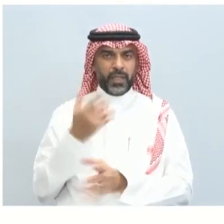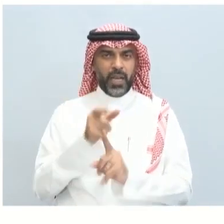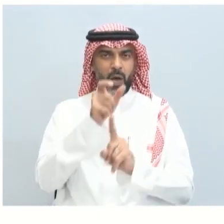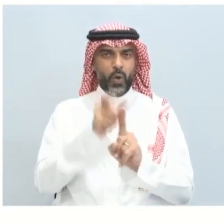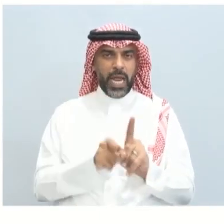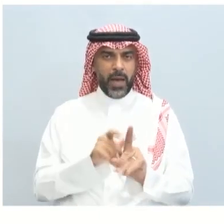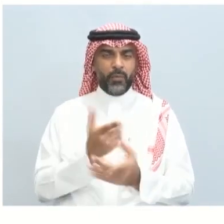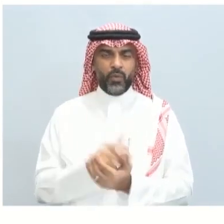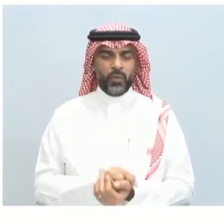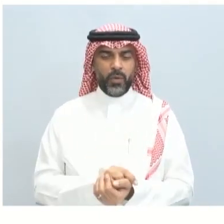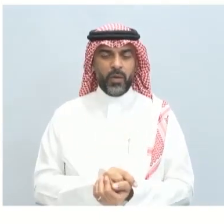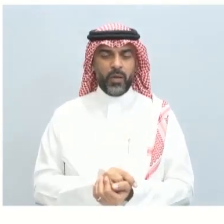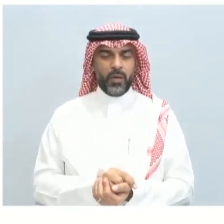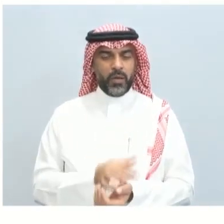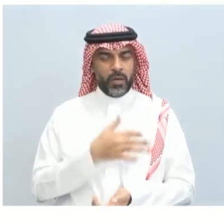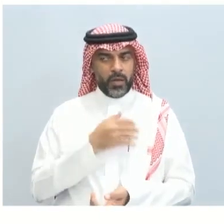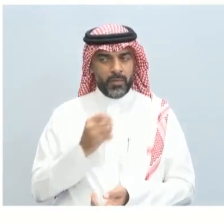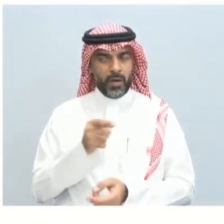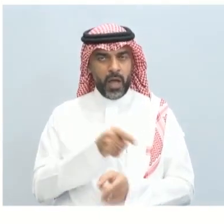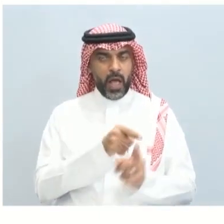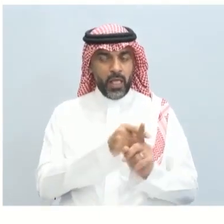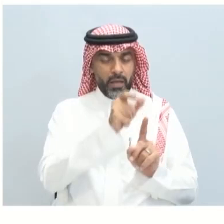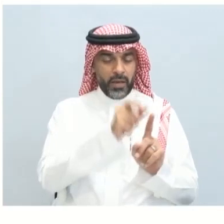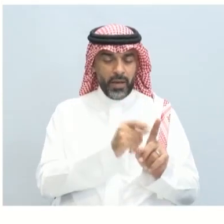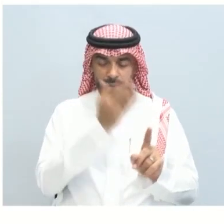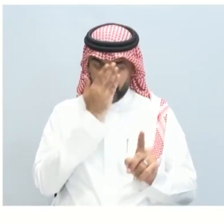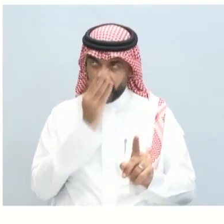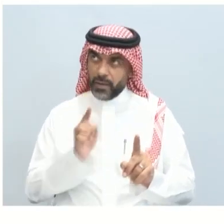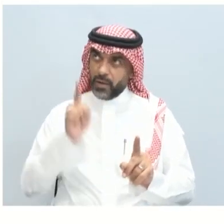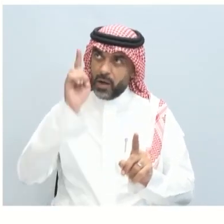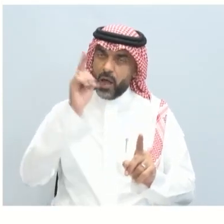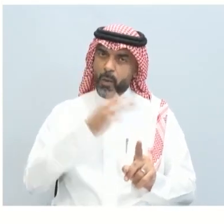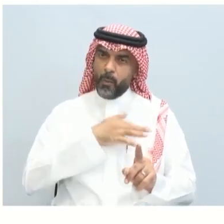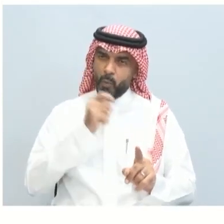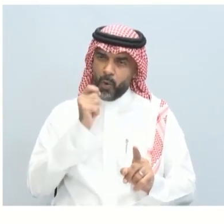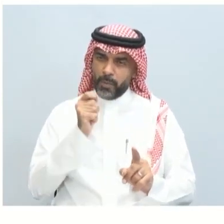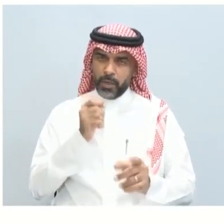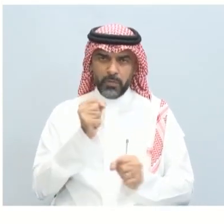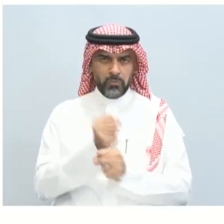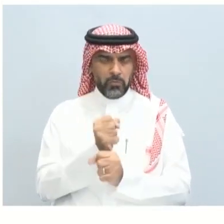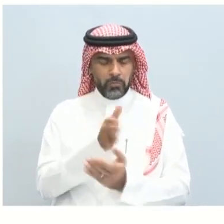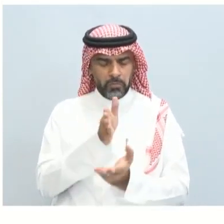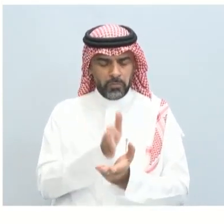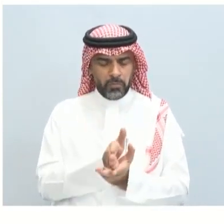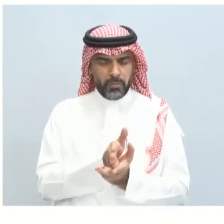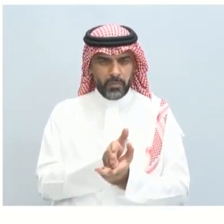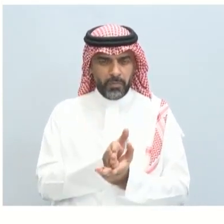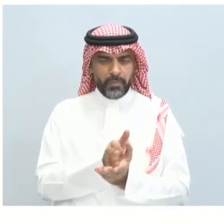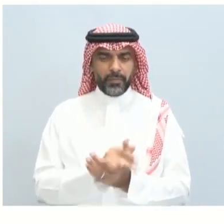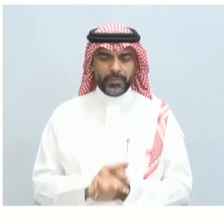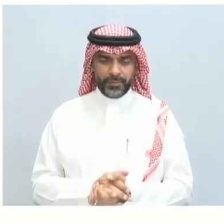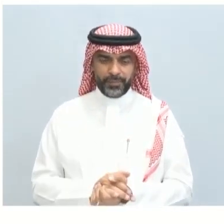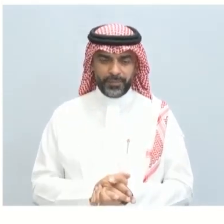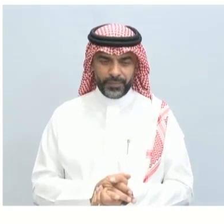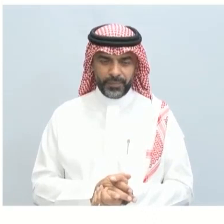احسنتم الايمان بانهم عباد لله مؤمنين اتقياء مملوكون لله ليس